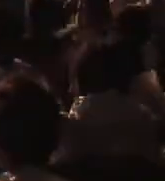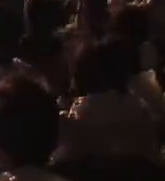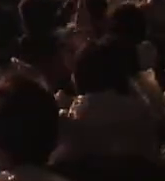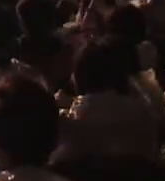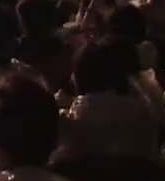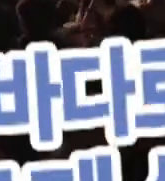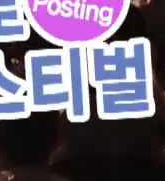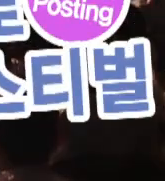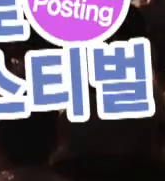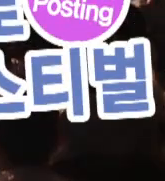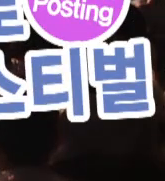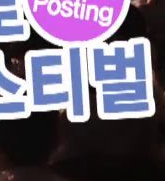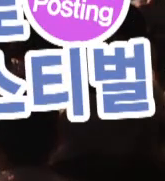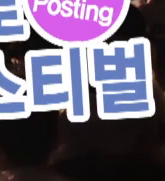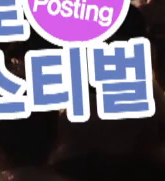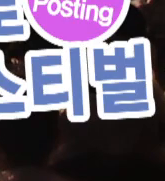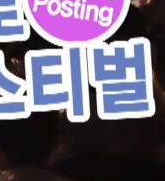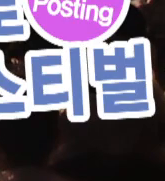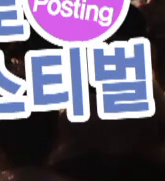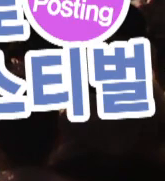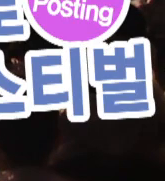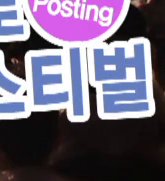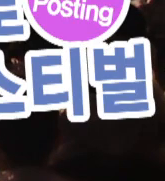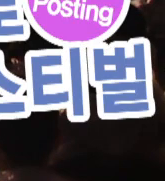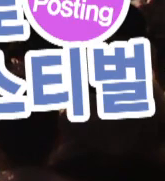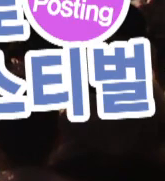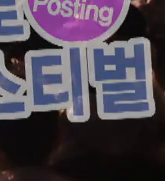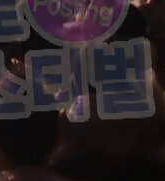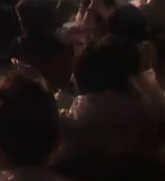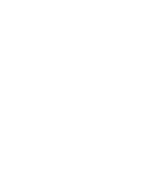흐르는 밤바다의 낭만을 느끼러 가보실까요?